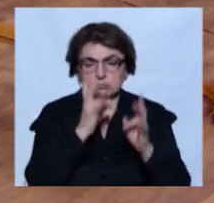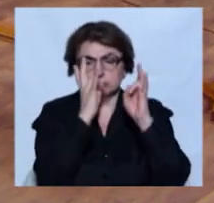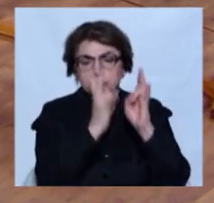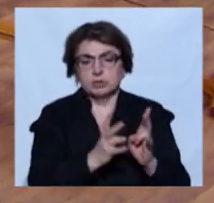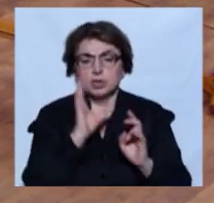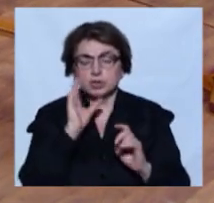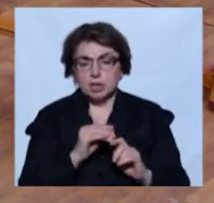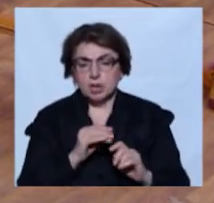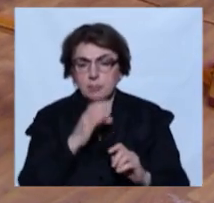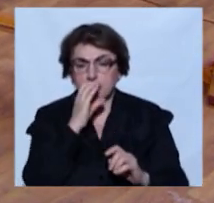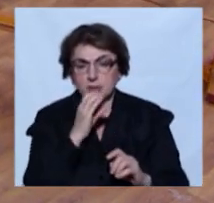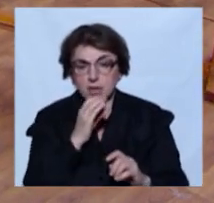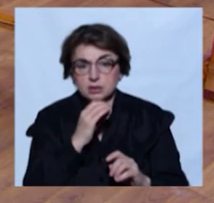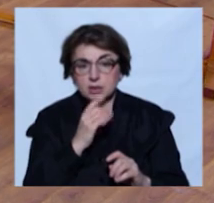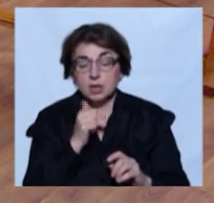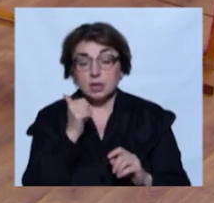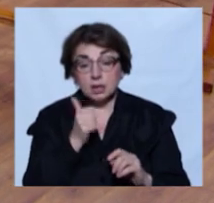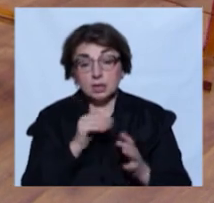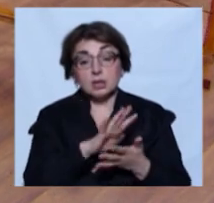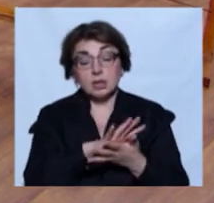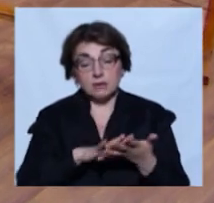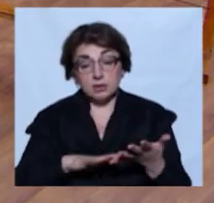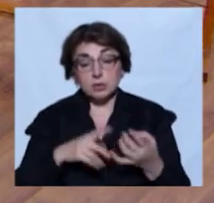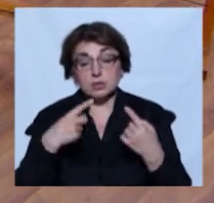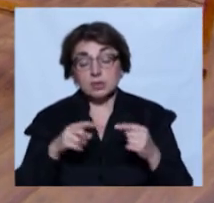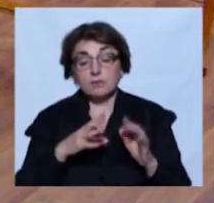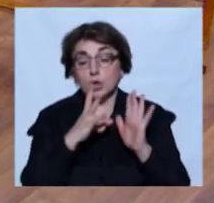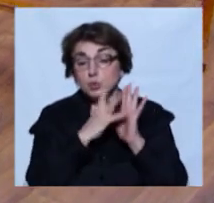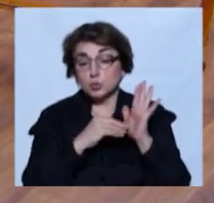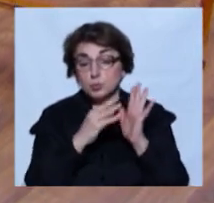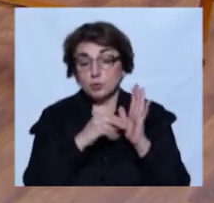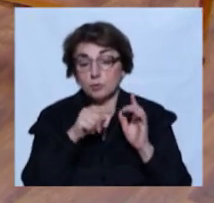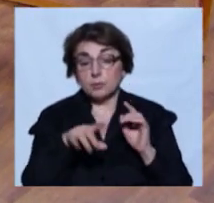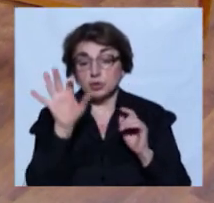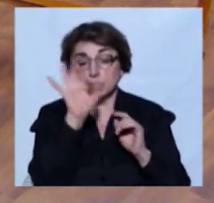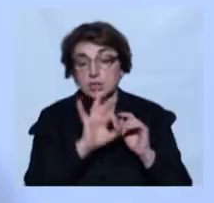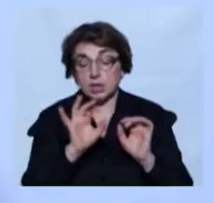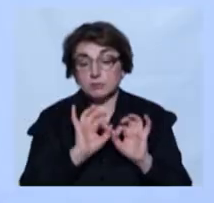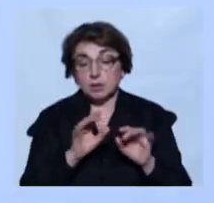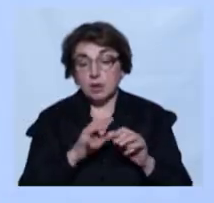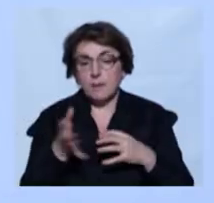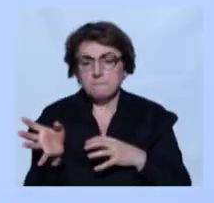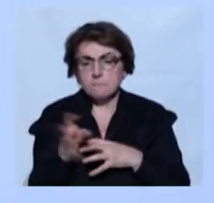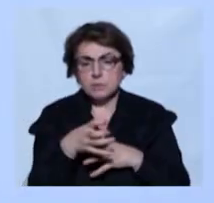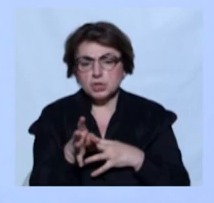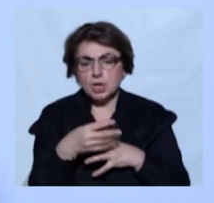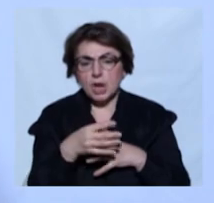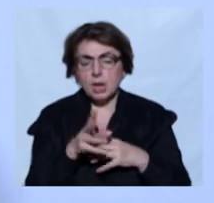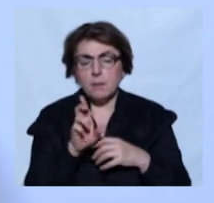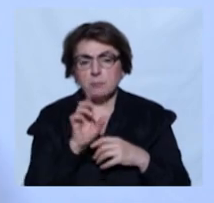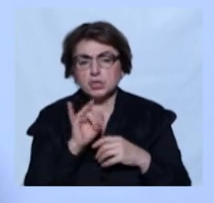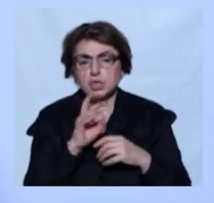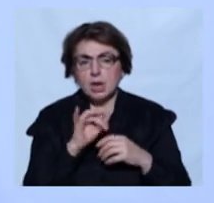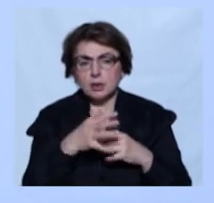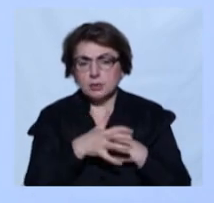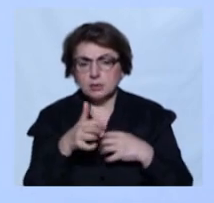მგელს. კარგი, გავაგრძელოთ ახლა სხვა ძუძუმწოვრებზე საუბარი. მე გითხარით, რომ ბრჭყალებითაც იცავენ ძუძუმწოვრები